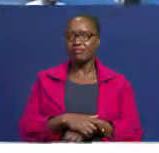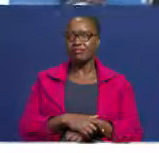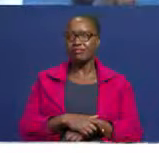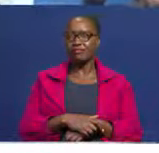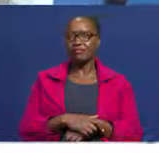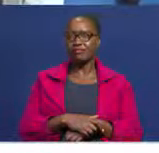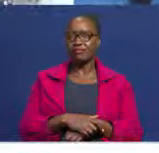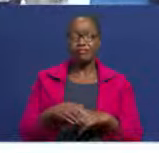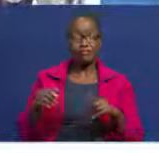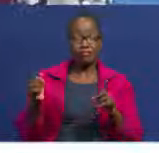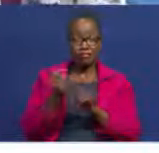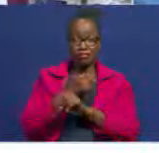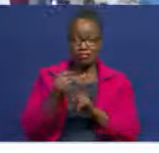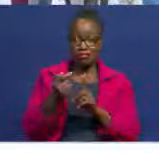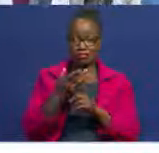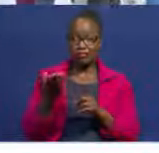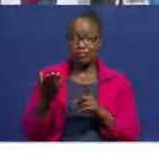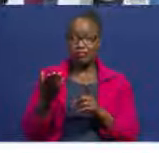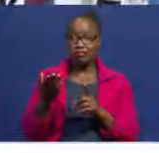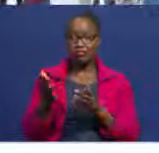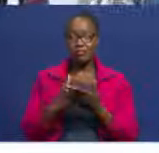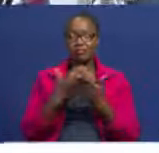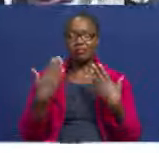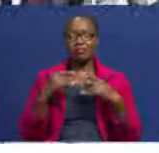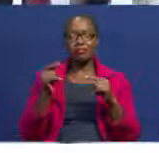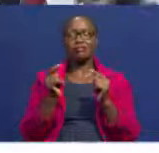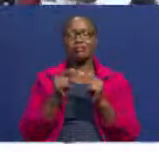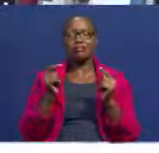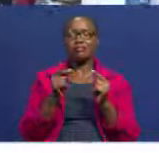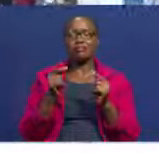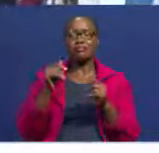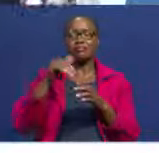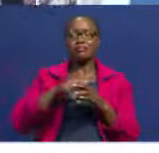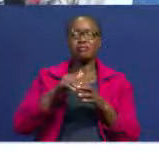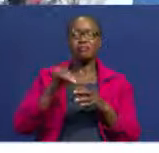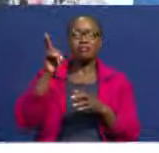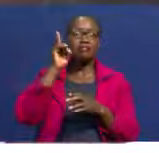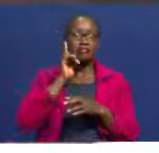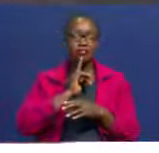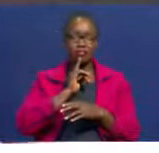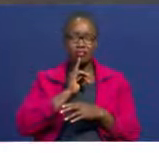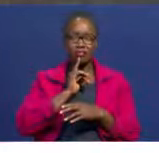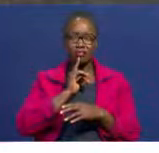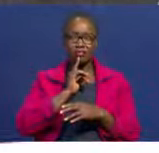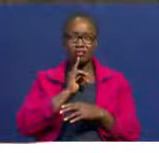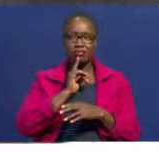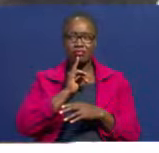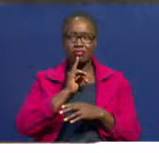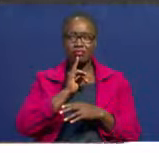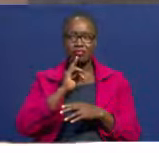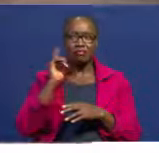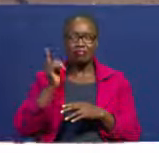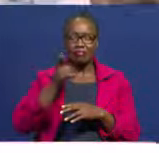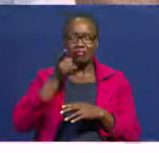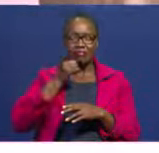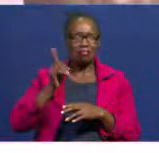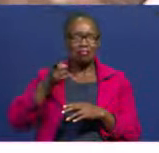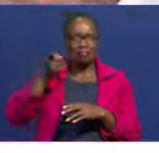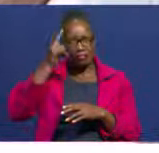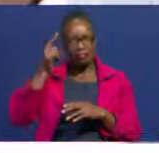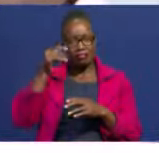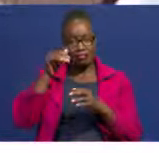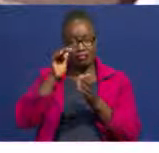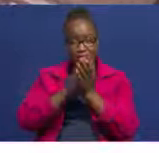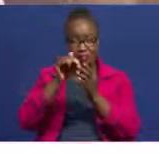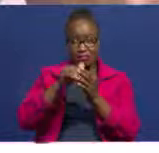Katika purukushani hizo, watu kadhaa walijeruhiwa akiwemo bubu mmoja aliyegongwa na mkebe wa vitoza machozi